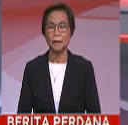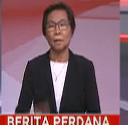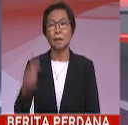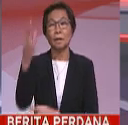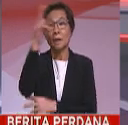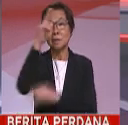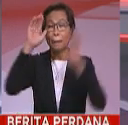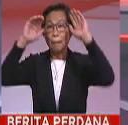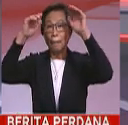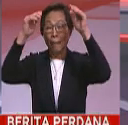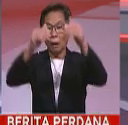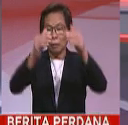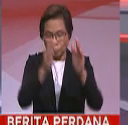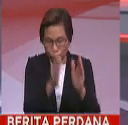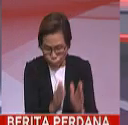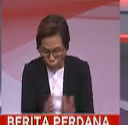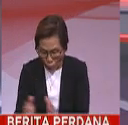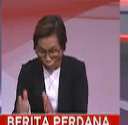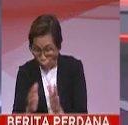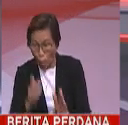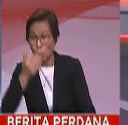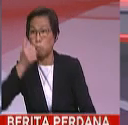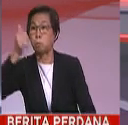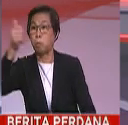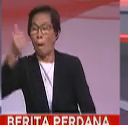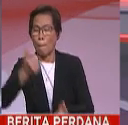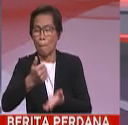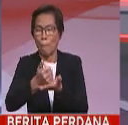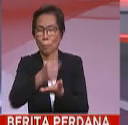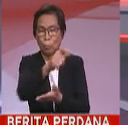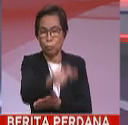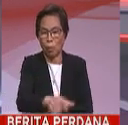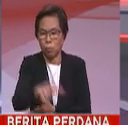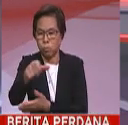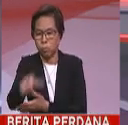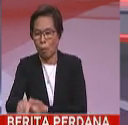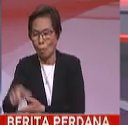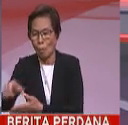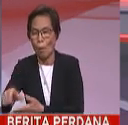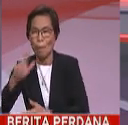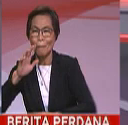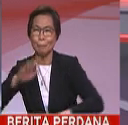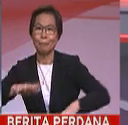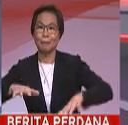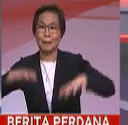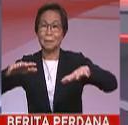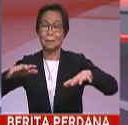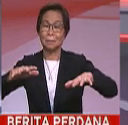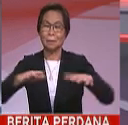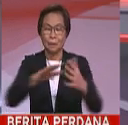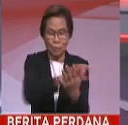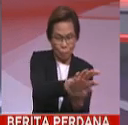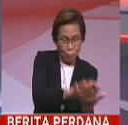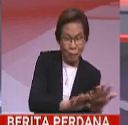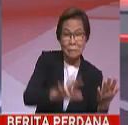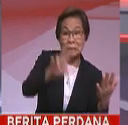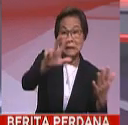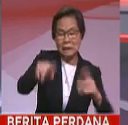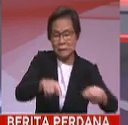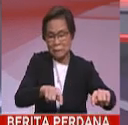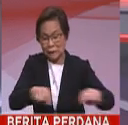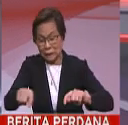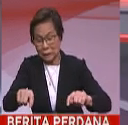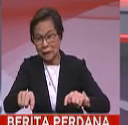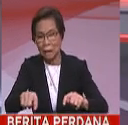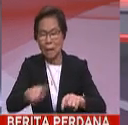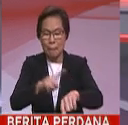Kerajaan Negeri Pahang menyusun atur strategi terbaik bagi membantu penduduk terjejas banjir di negeri itu. Ia termasuk merangka tiga pelan tindakan